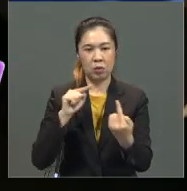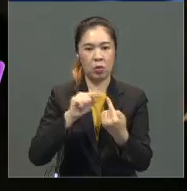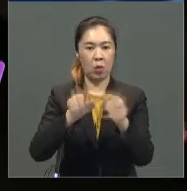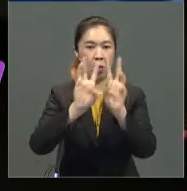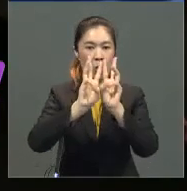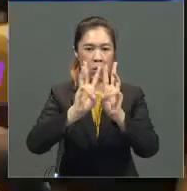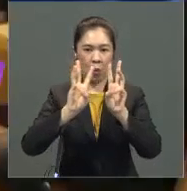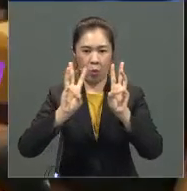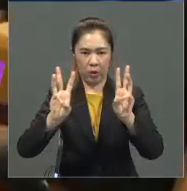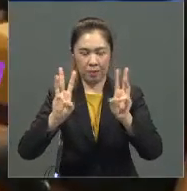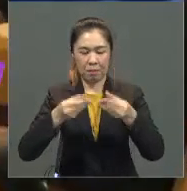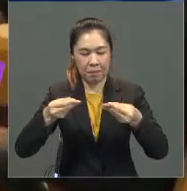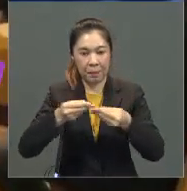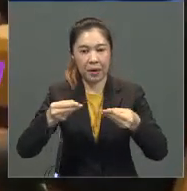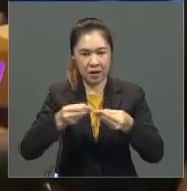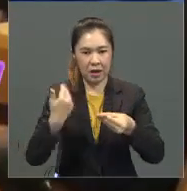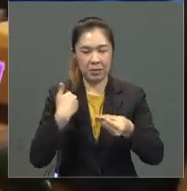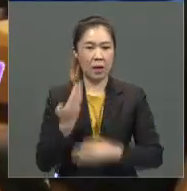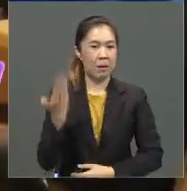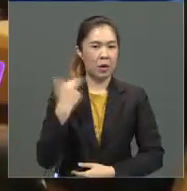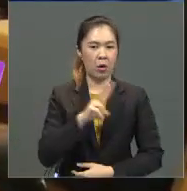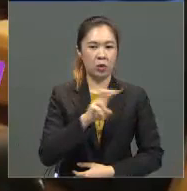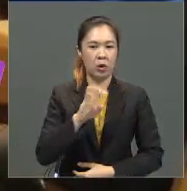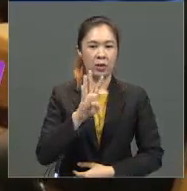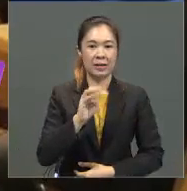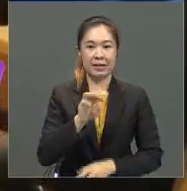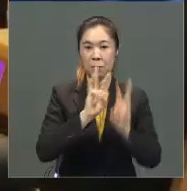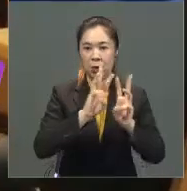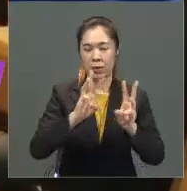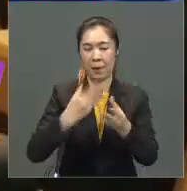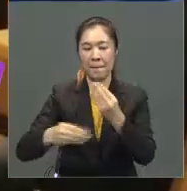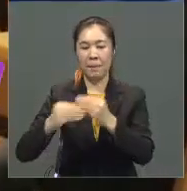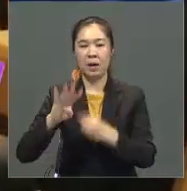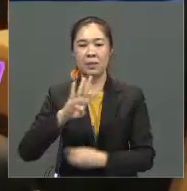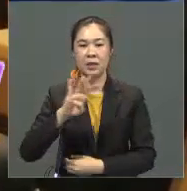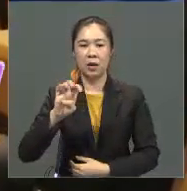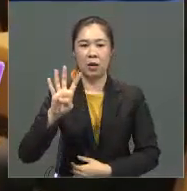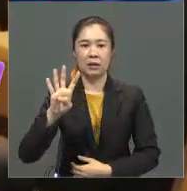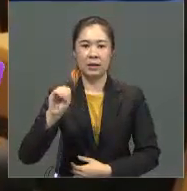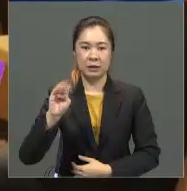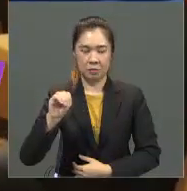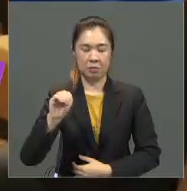ก็เสียมากกว่าได้จำนวนเงินที่เสียสูงที่สุดนะคะคุณผู้ชมคะหนึ่งแสนบาทเงินมาจากไหนดีก็หนึ่งแสนบาทนะคะแล้วบอกว่าพอมีคนเข้าไปเล่นพนันมากขึ้นก็เลยทำให้เกิดเว็บพนันออนไลน์เพิ่มมากขึ้นถึง1เท่าตัวจากที่เคยมี 240เว็บไซต์เพิ่มเป็น 440